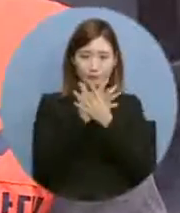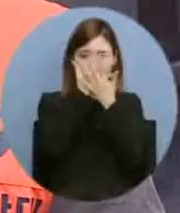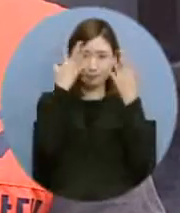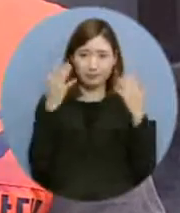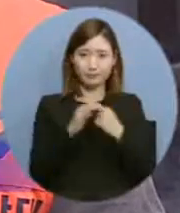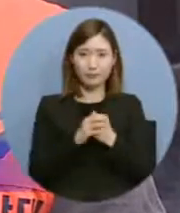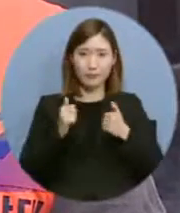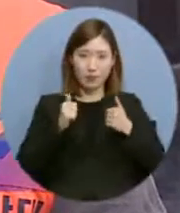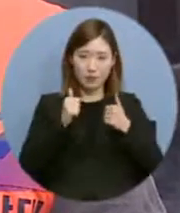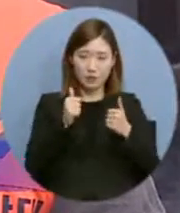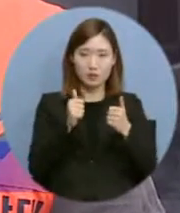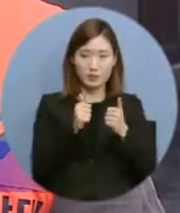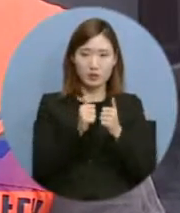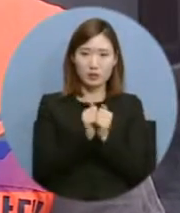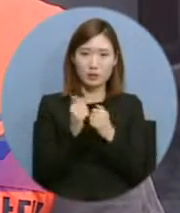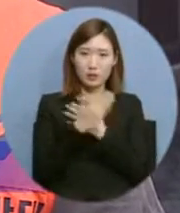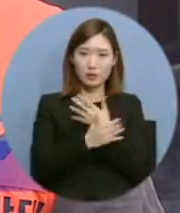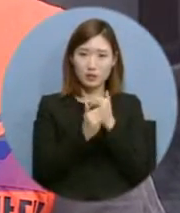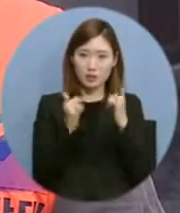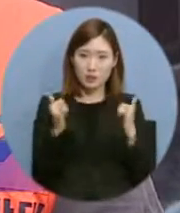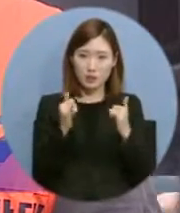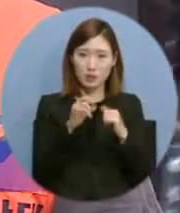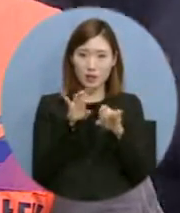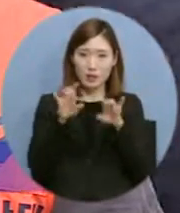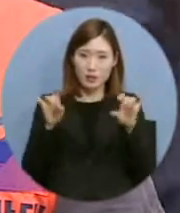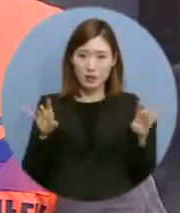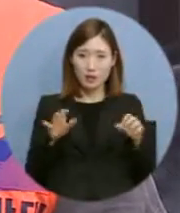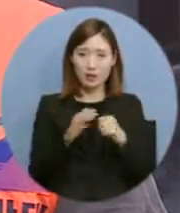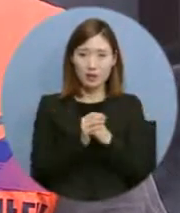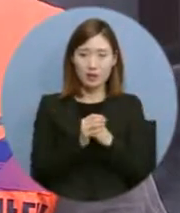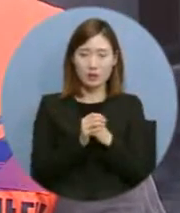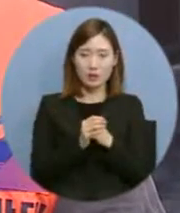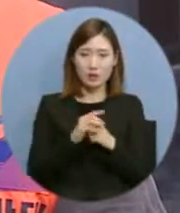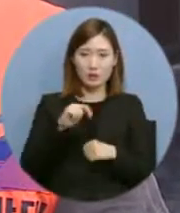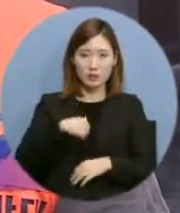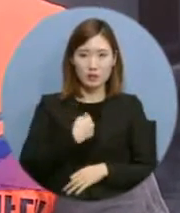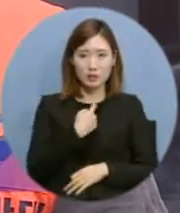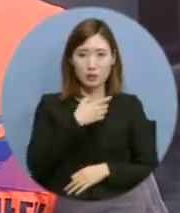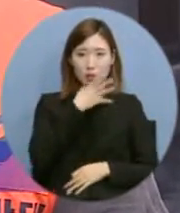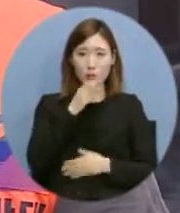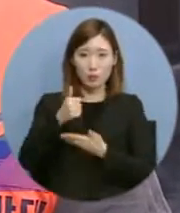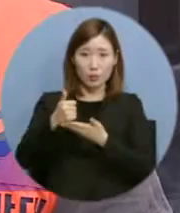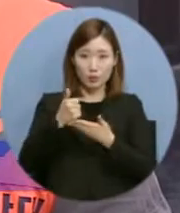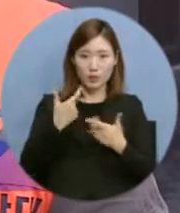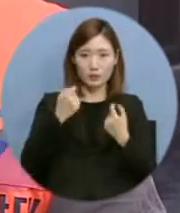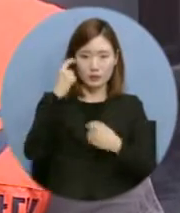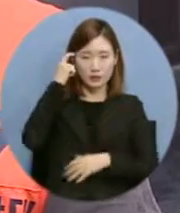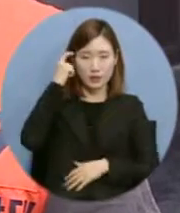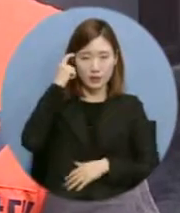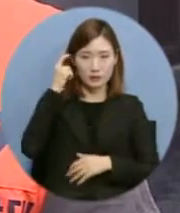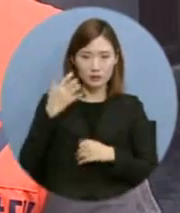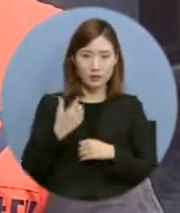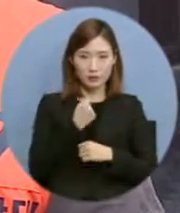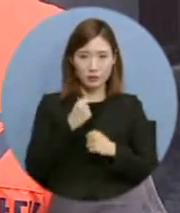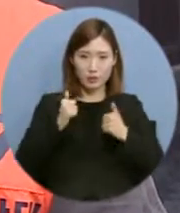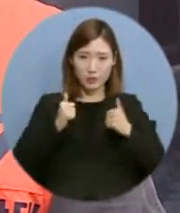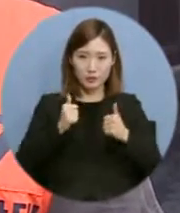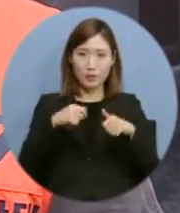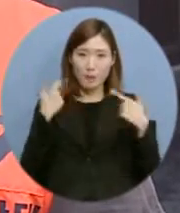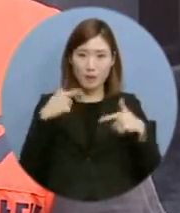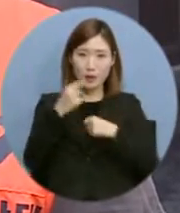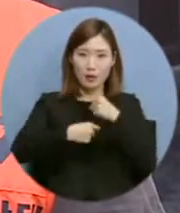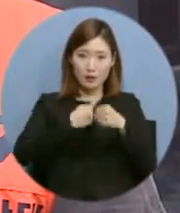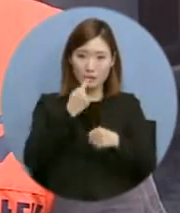열심히 대운 들이 하나가 자기의 어르신 모시 듯이 해가지고 창 기쁘구요 그 다음에 뭐 내야 하는 거니까 뭐